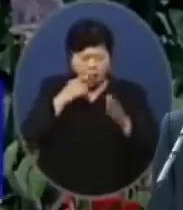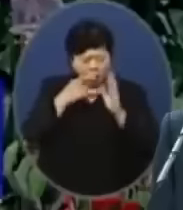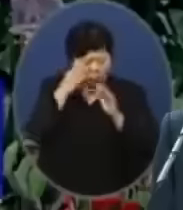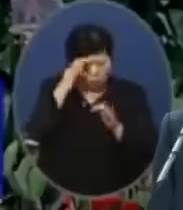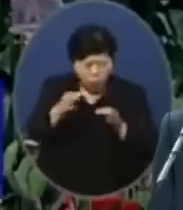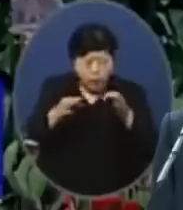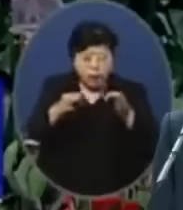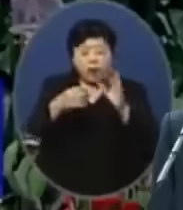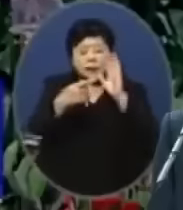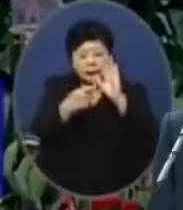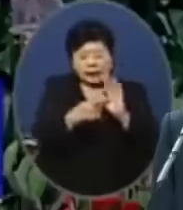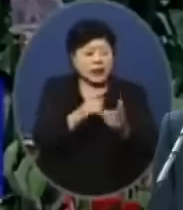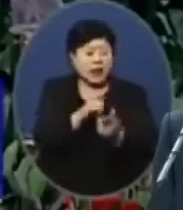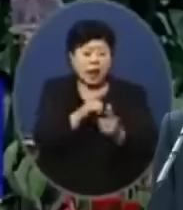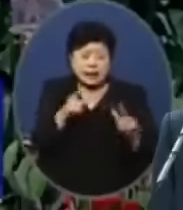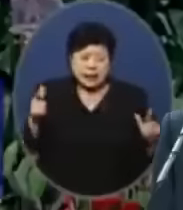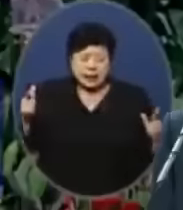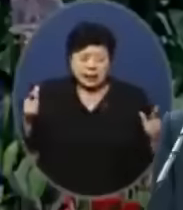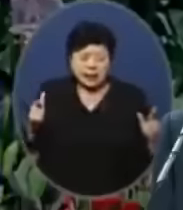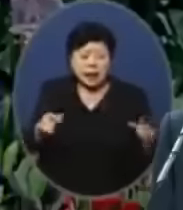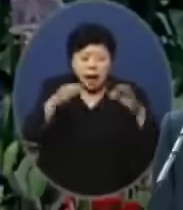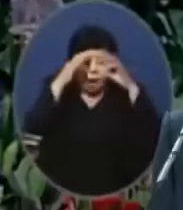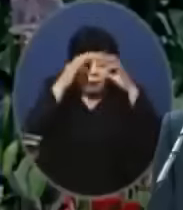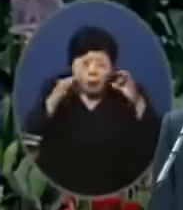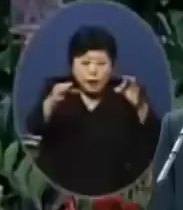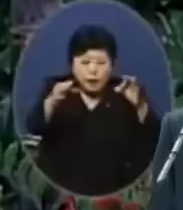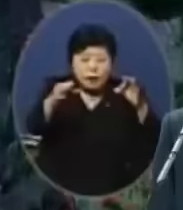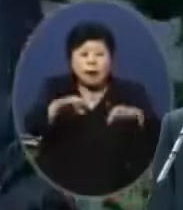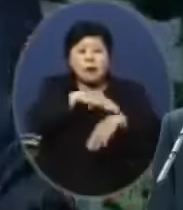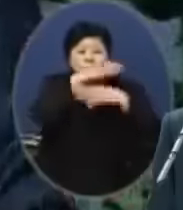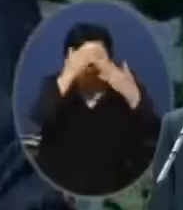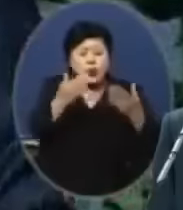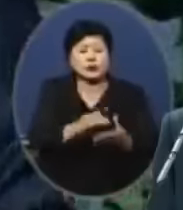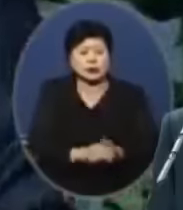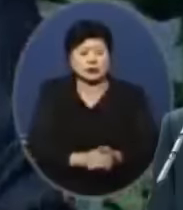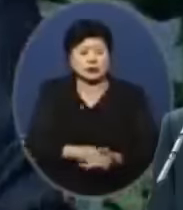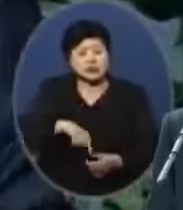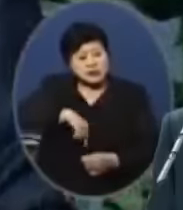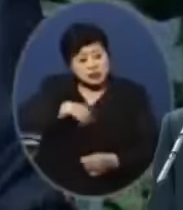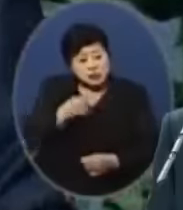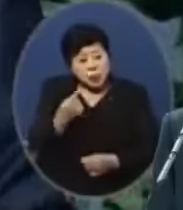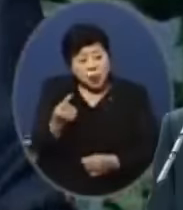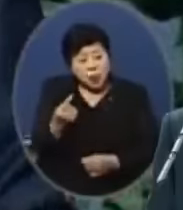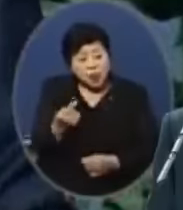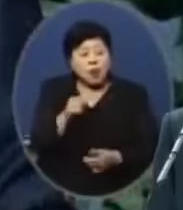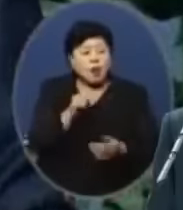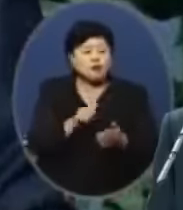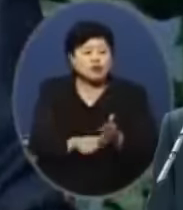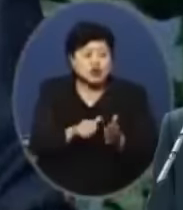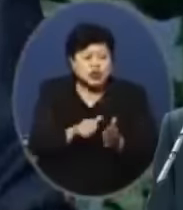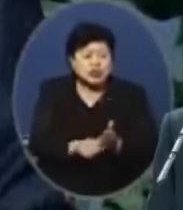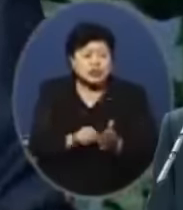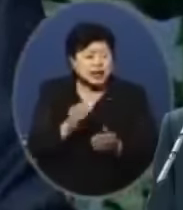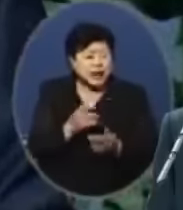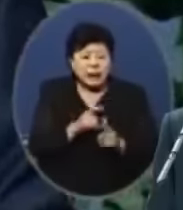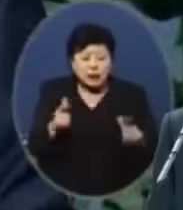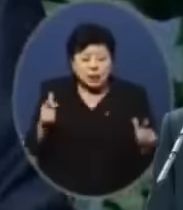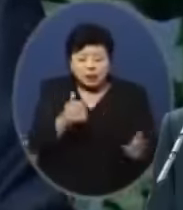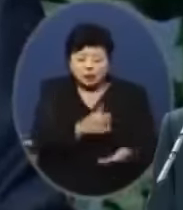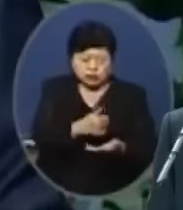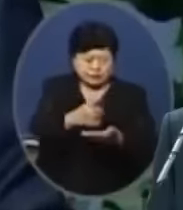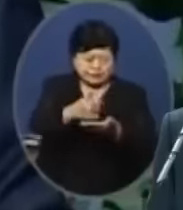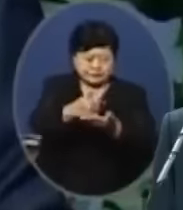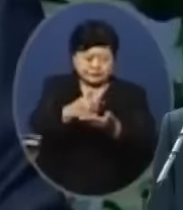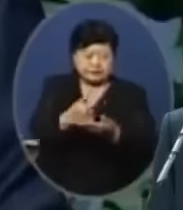나타난 것으로 말미암아 된 것이 아니니라. 우리 보이는 모든 것은 스스로 물질이 그렇게 된 것이 아니라